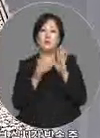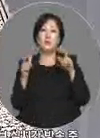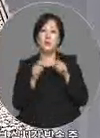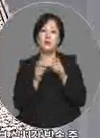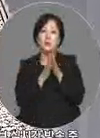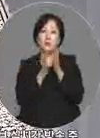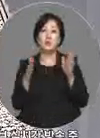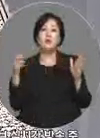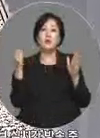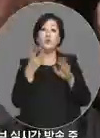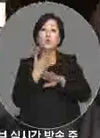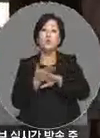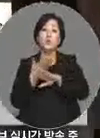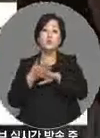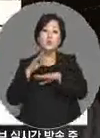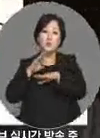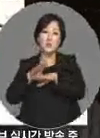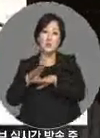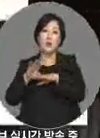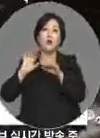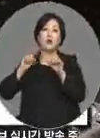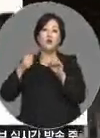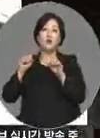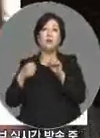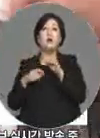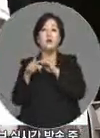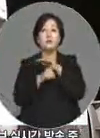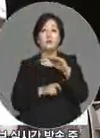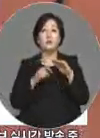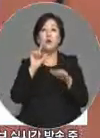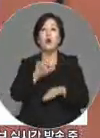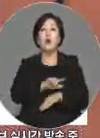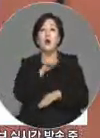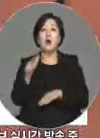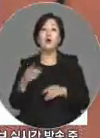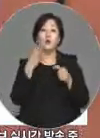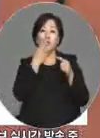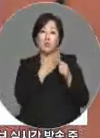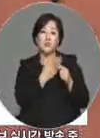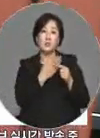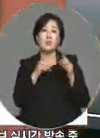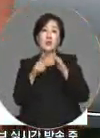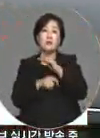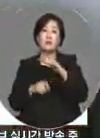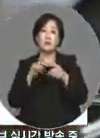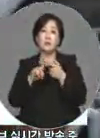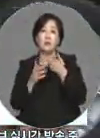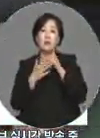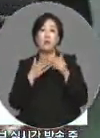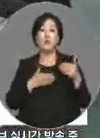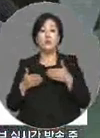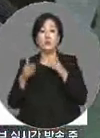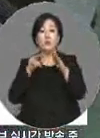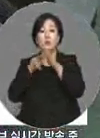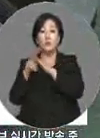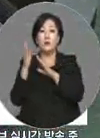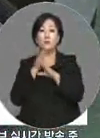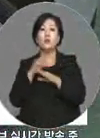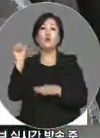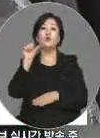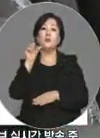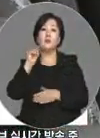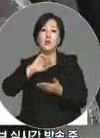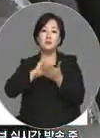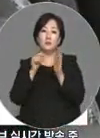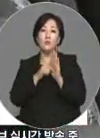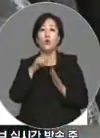또 다른 승용차와 오토바이를 훔치는 등 하루 동안 4차례 절도 행각을 벌이고 도주 과정에서 최소 5천만 원가량의